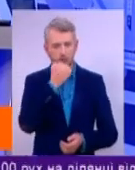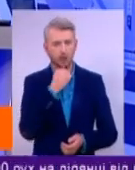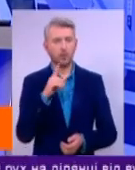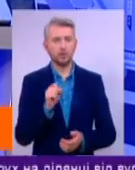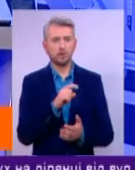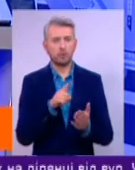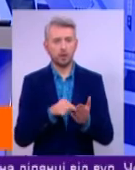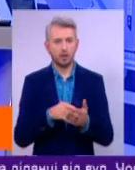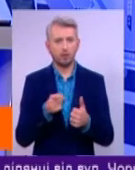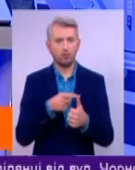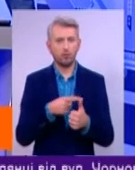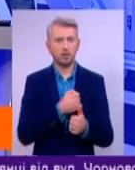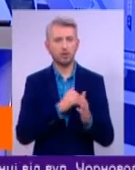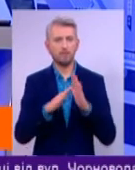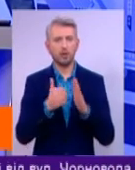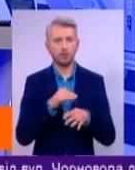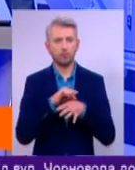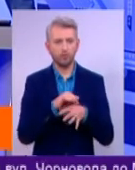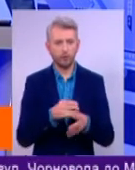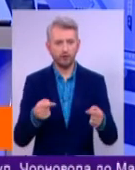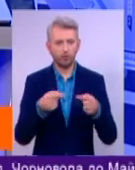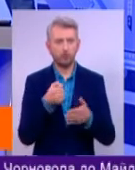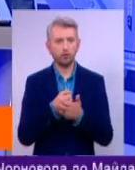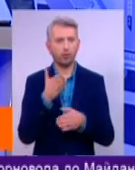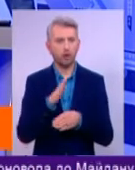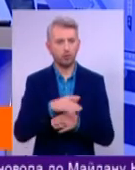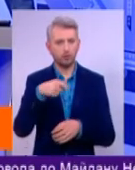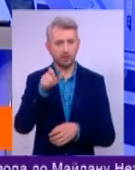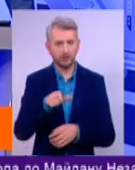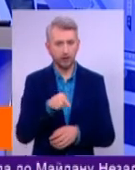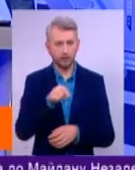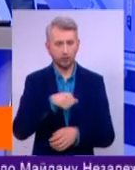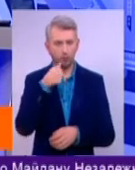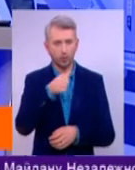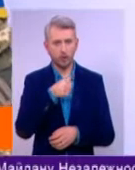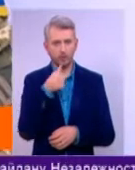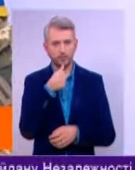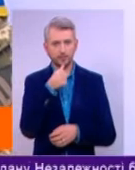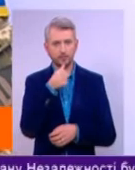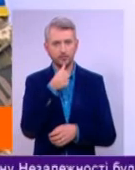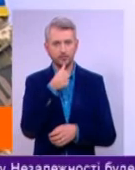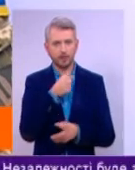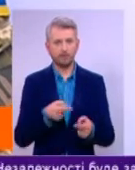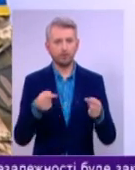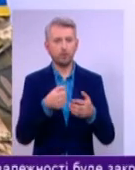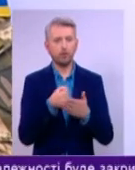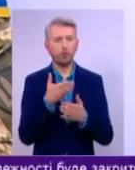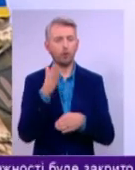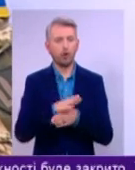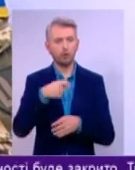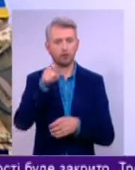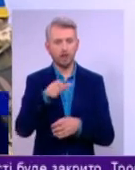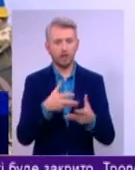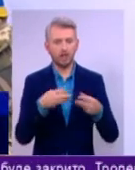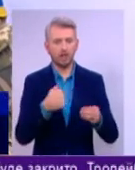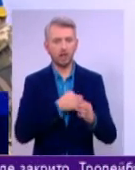По-перше, призов проводиться відповідно до указу президента. В цьому році, відповідно до указу президента, весняний